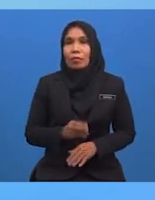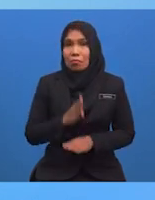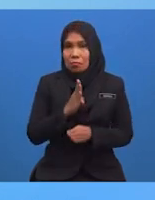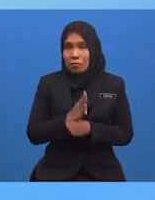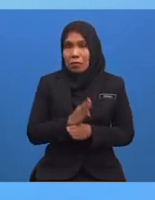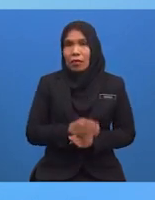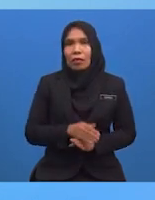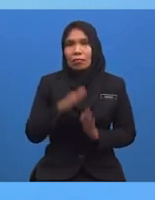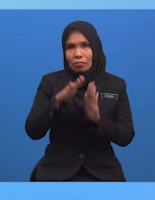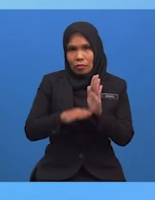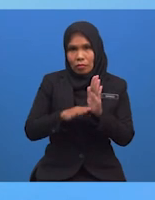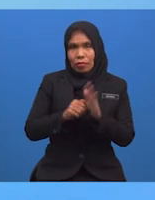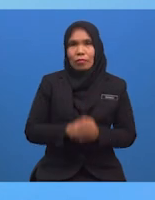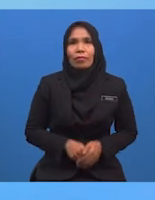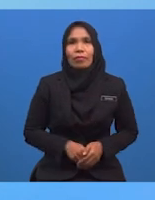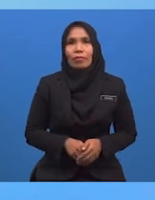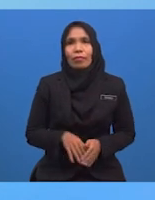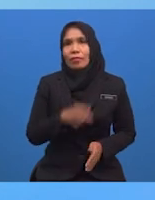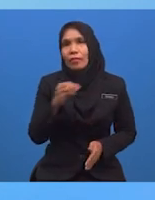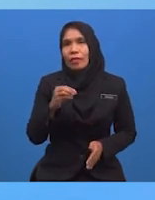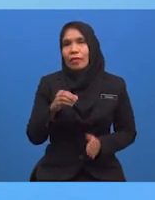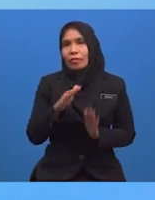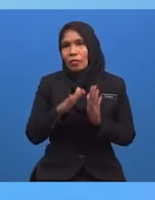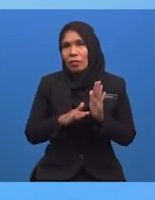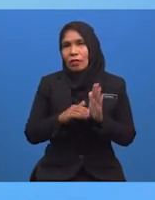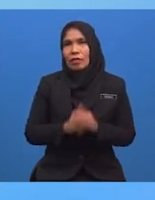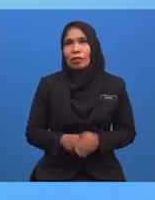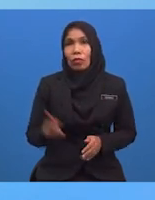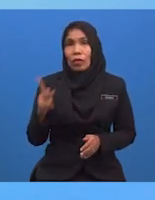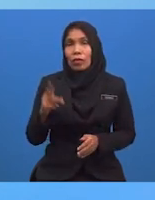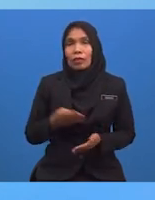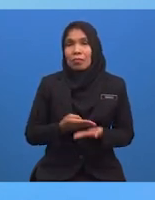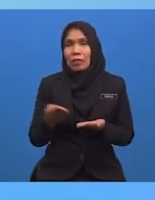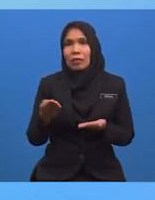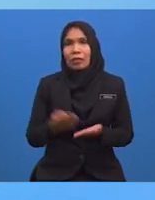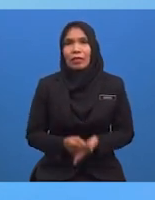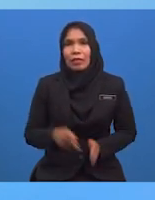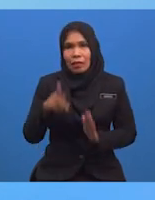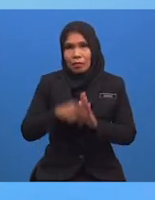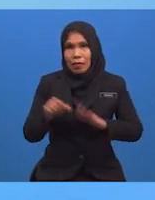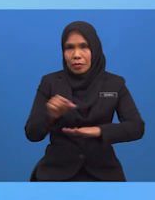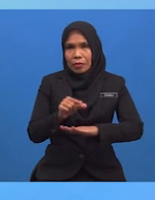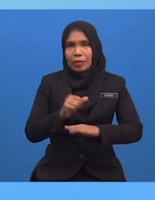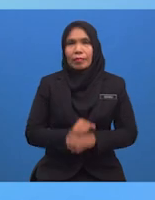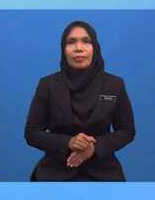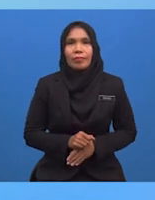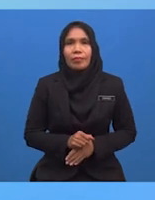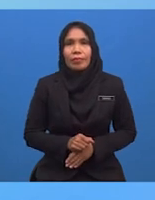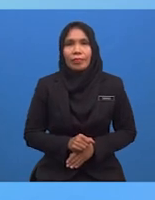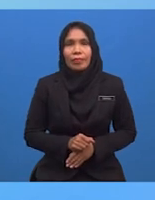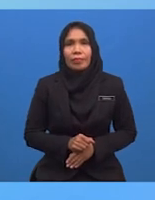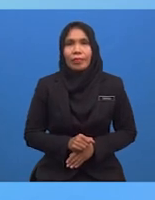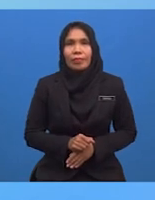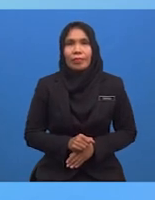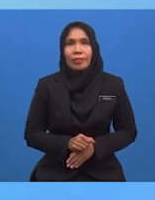dan mengurangkan kuasa beli para pengguna. Maksud pendapatan benar merosot